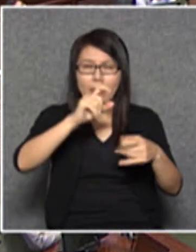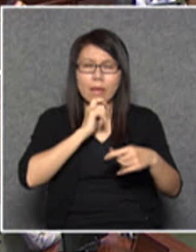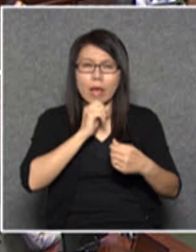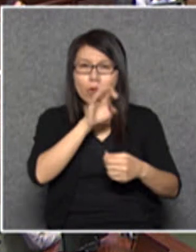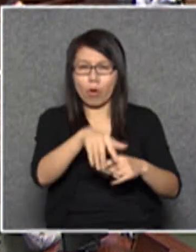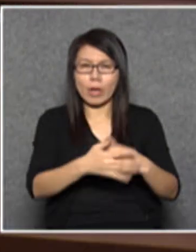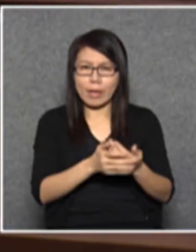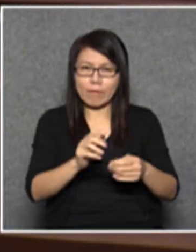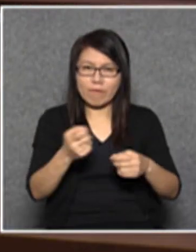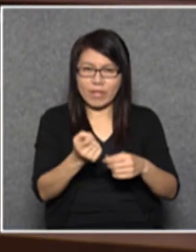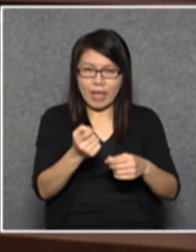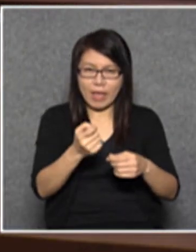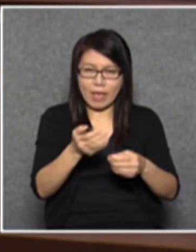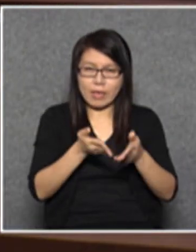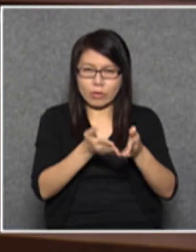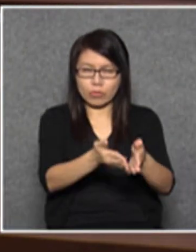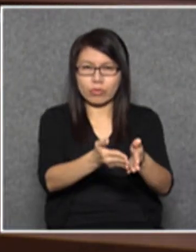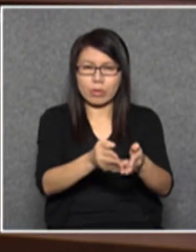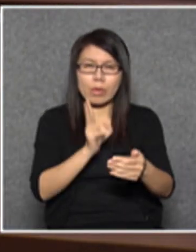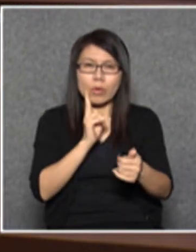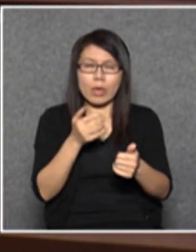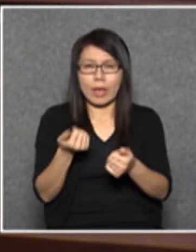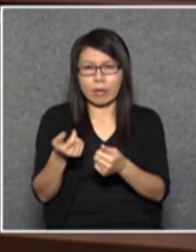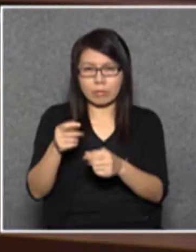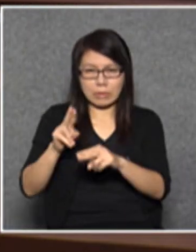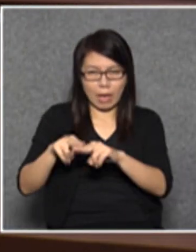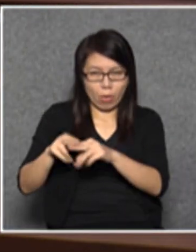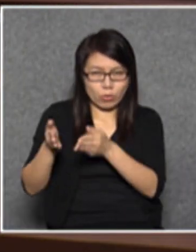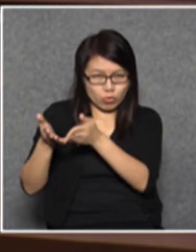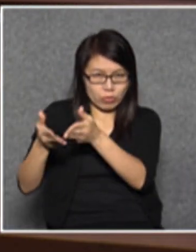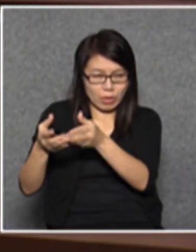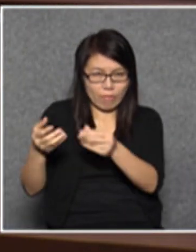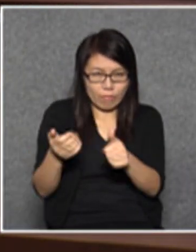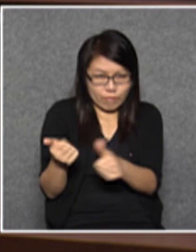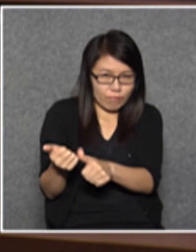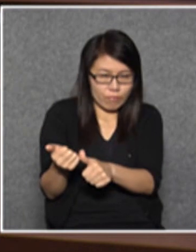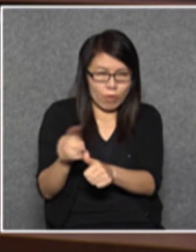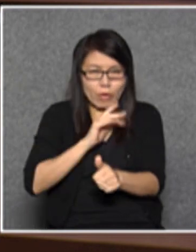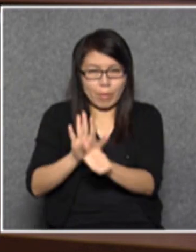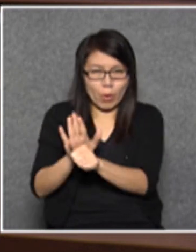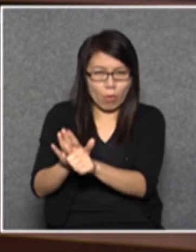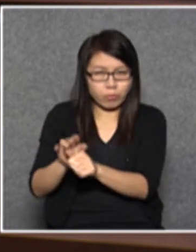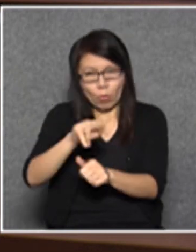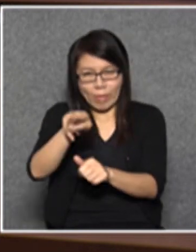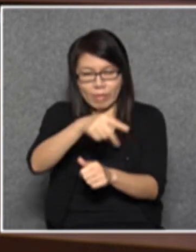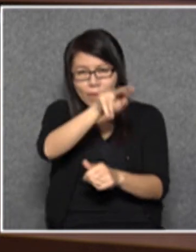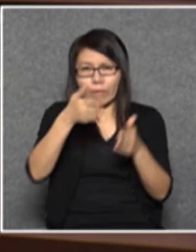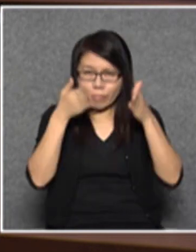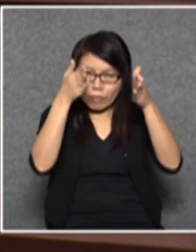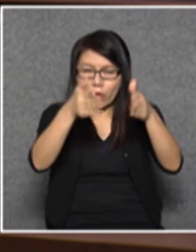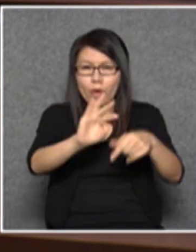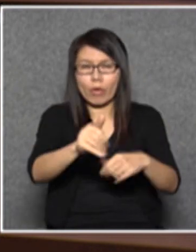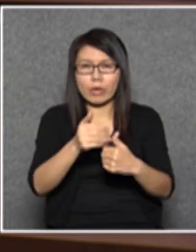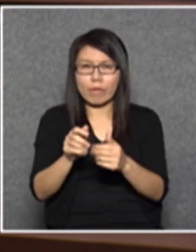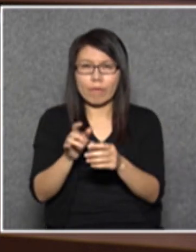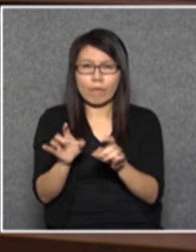嘅一隻快艇，喺中國武艦旁邊咧，可以隨時咧突圍，幫助武艦護航，幫助武艦揾方向，亦都係避免咗同武艦